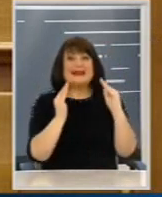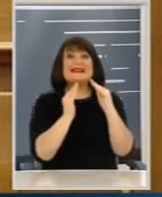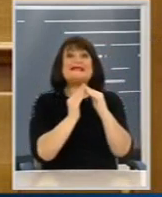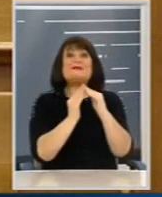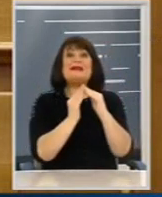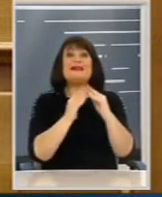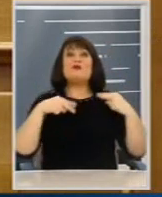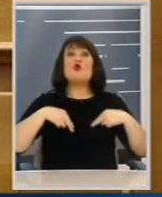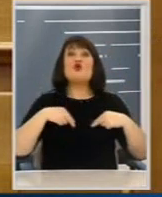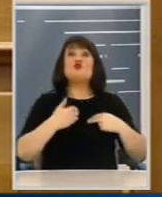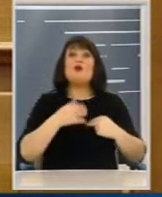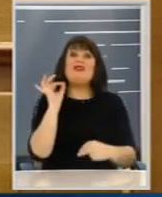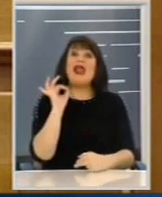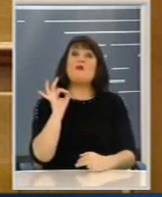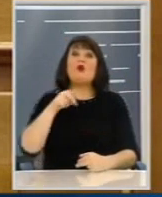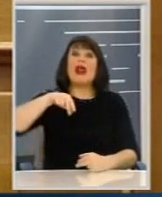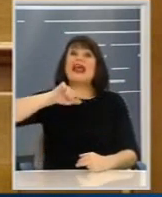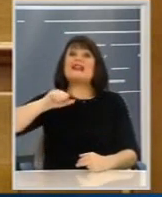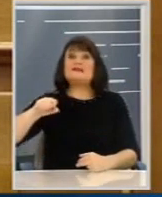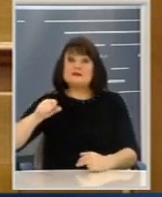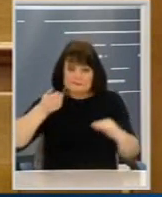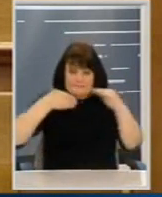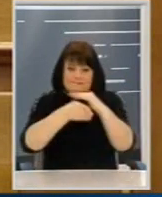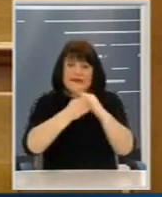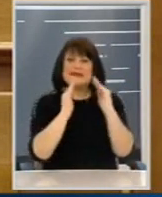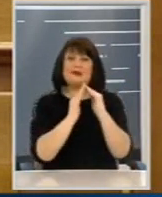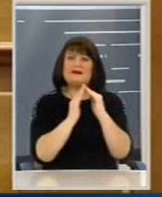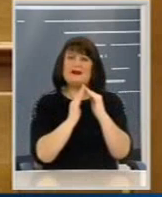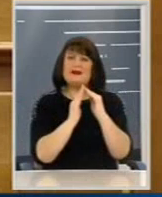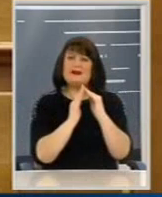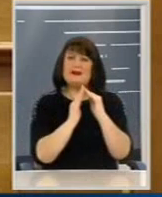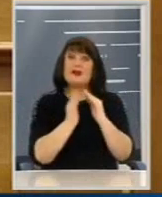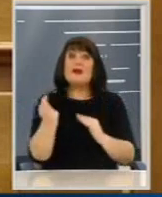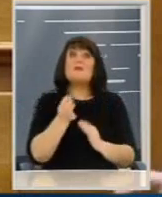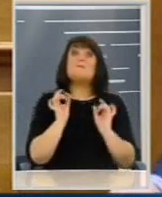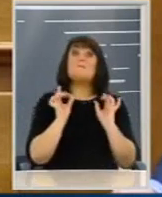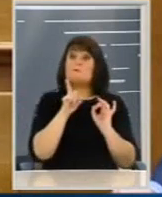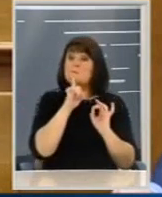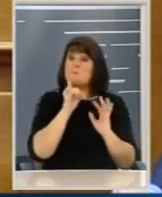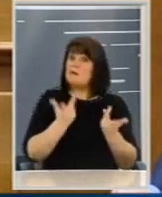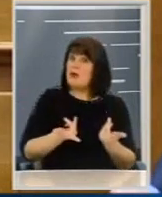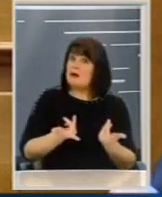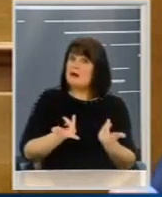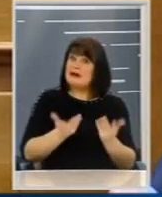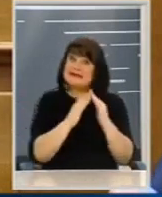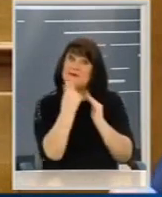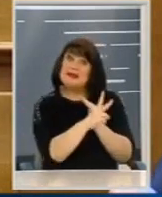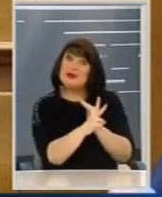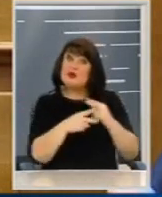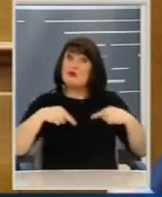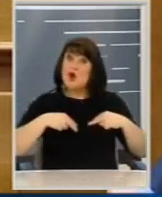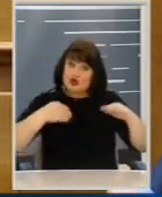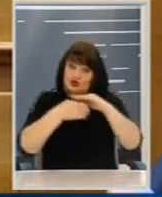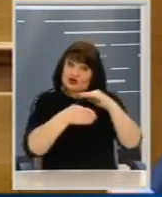Υπουργού. Δεν είχατε να πείτε κάτι γι' αυτό. Και ξέρετε γιατί δεν είχατε να πείτε κάτι γι' αυτό? Ίσως γιατί δεν θα μπορούσατε με την